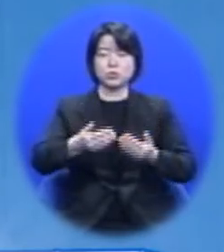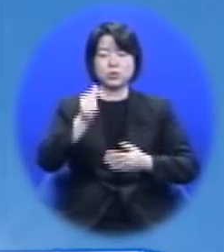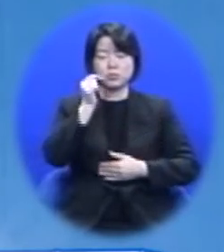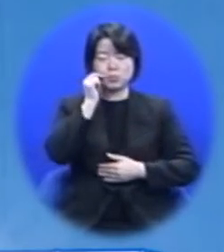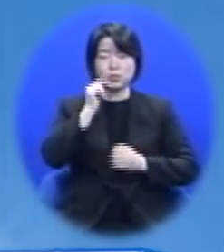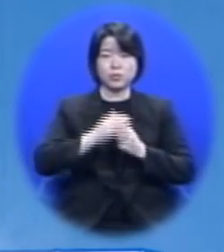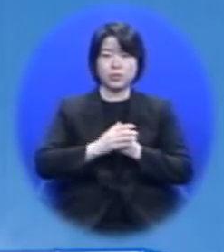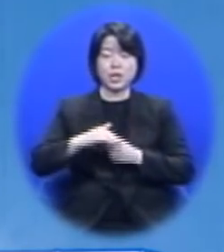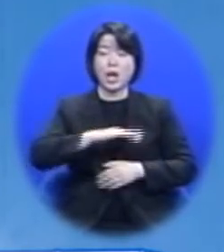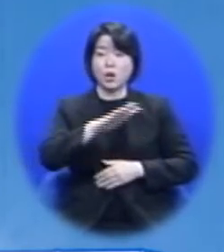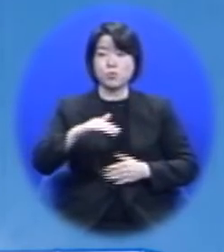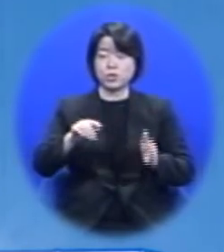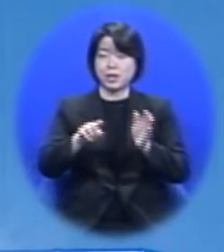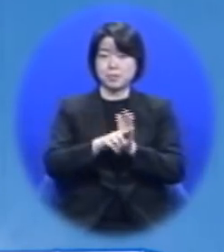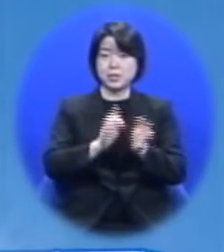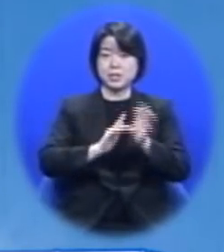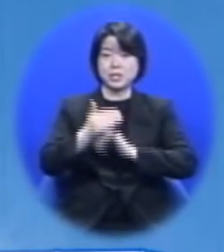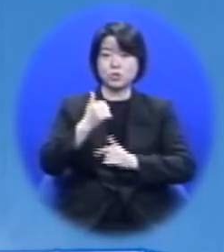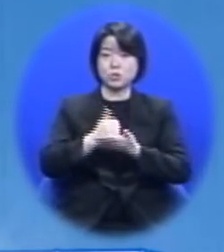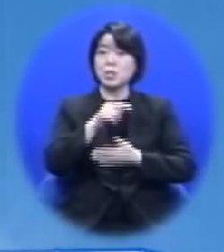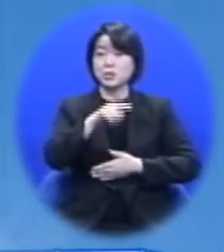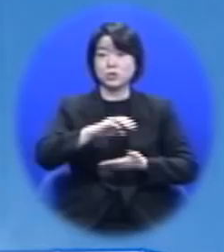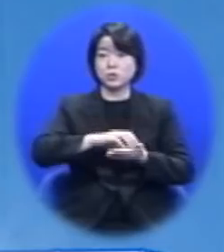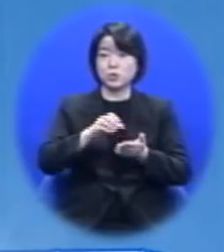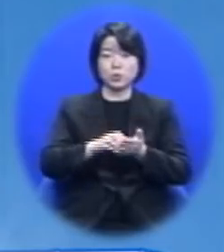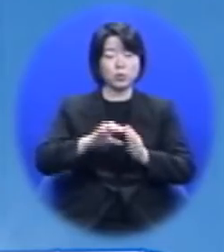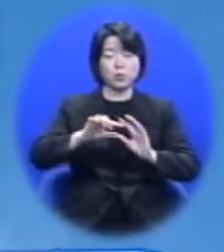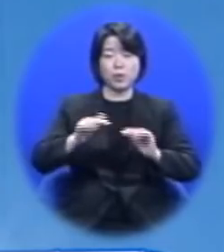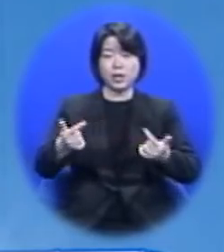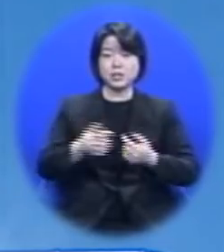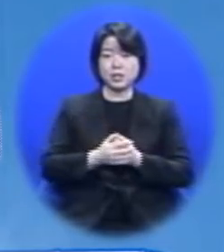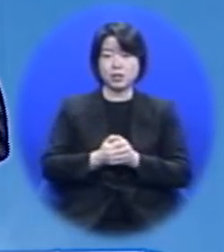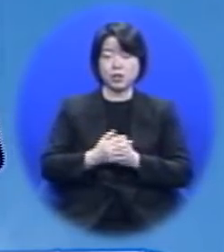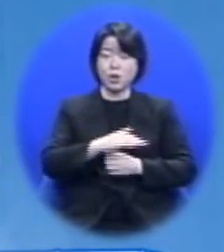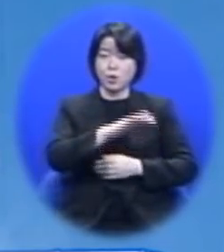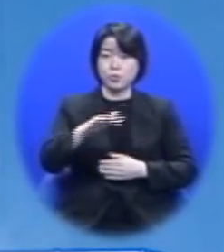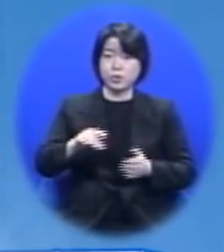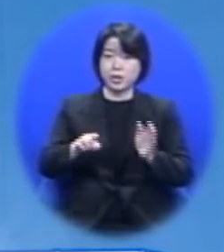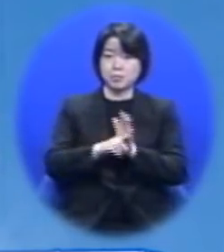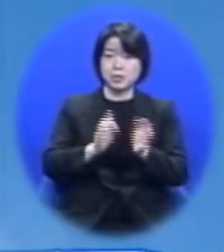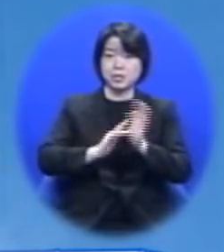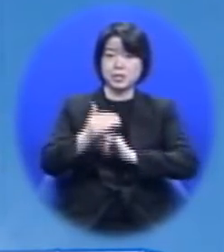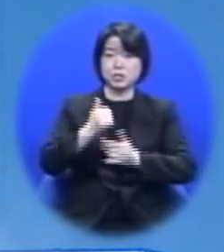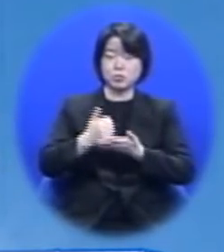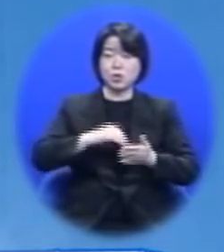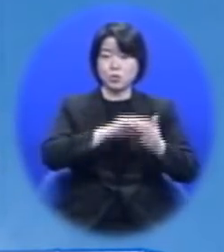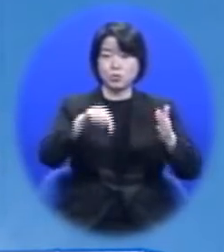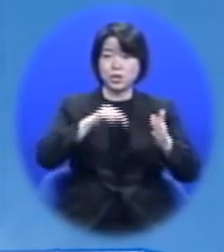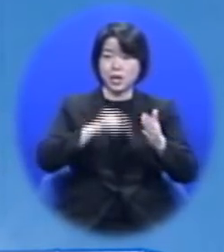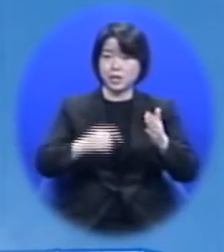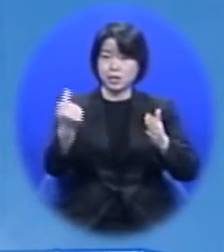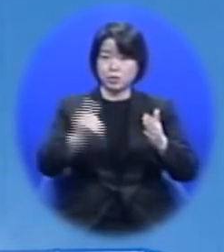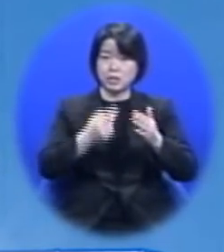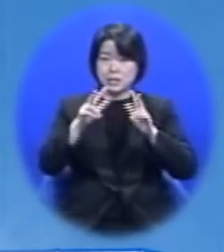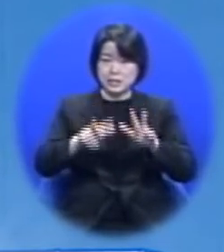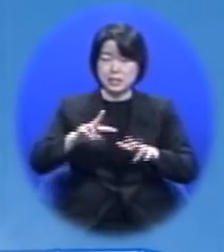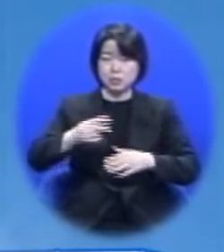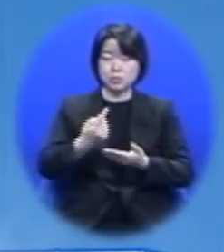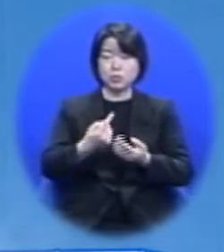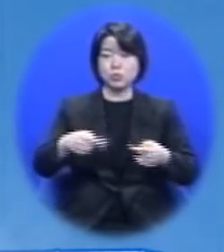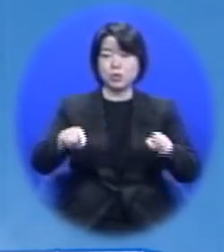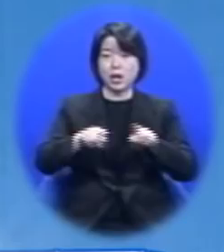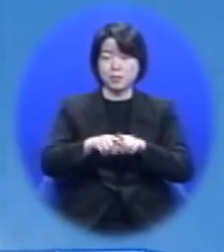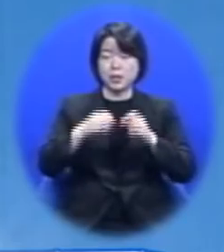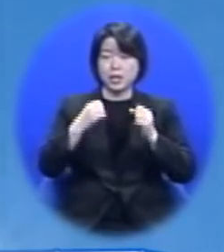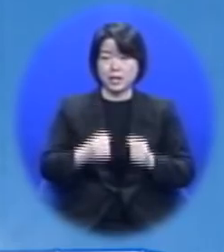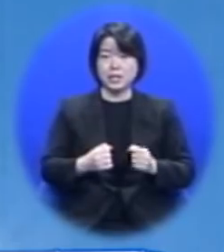우리가 믿는 예수님은 그 정도가 아닙니다. 우리가 믿는 예수님은 우리 안에 오셔서 지금도 우리와 함께 계시는, 언제나